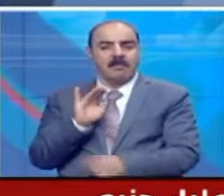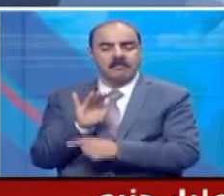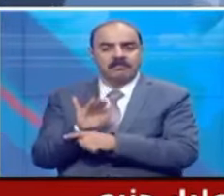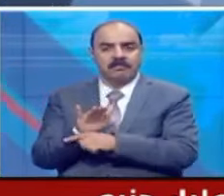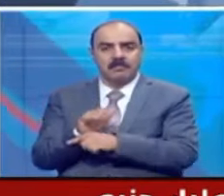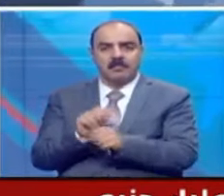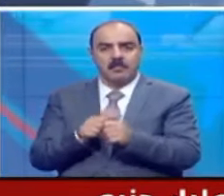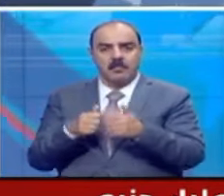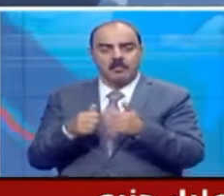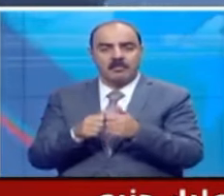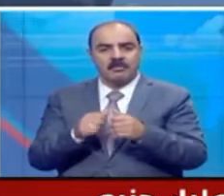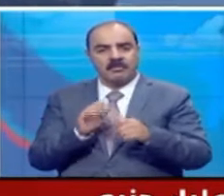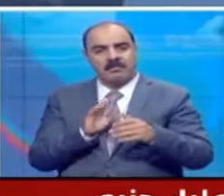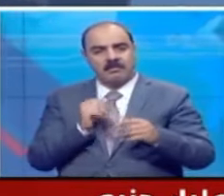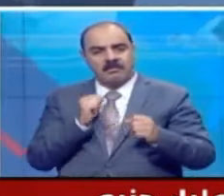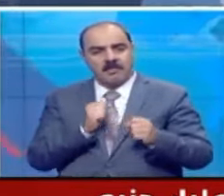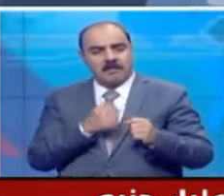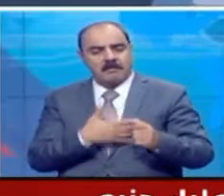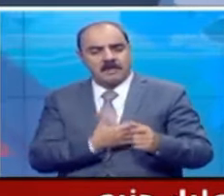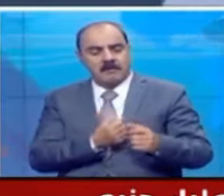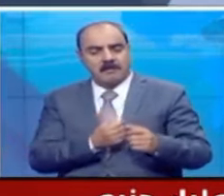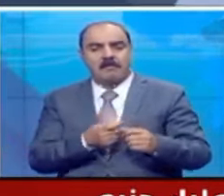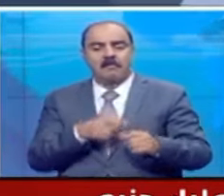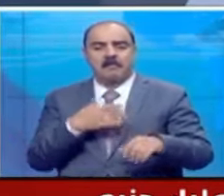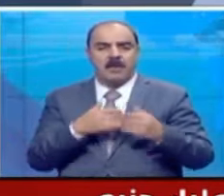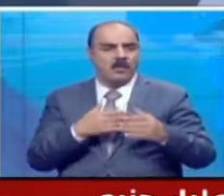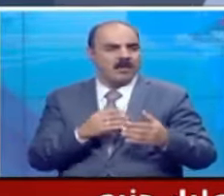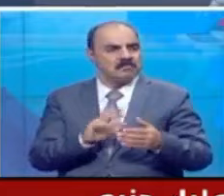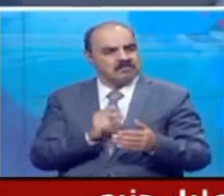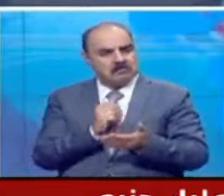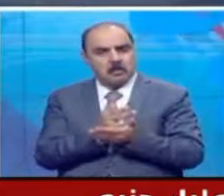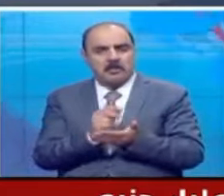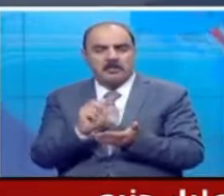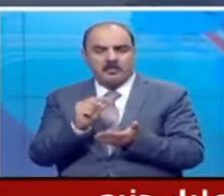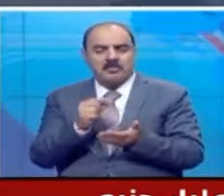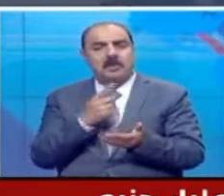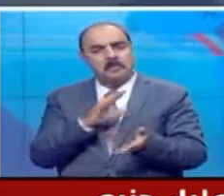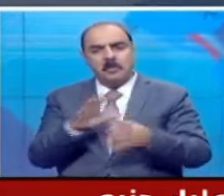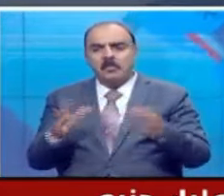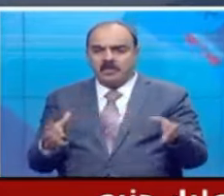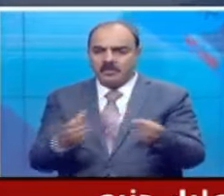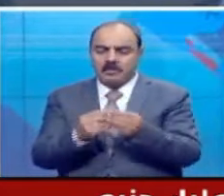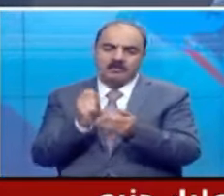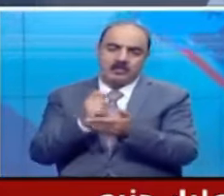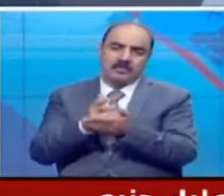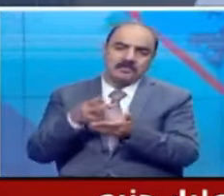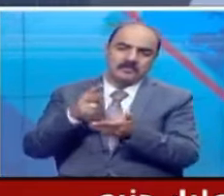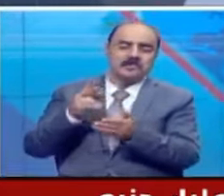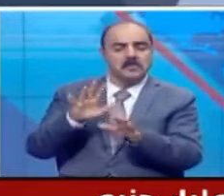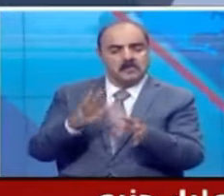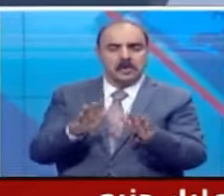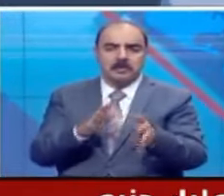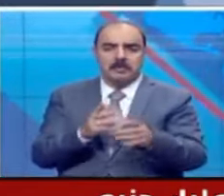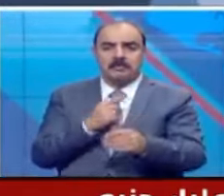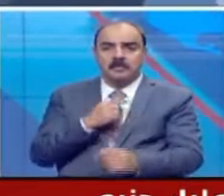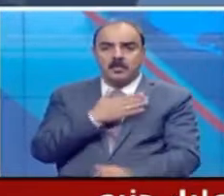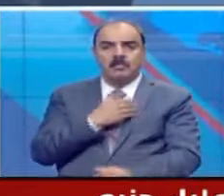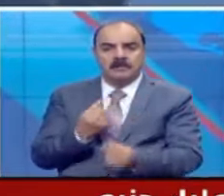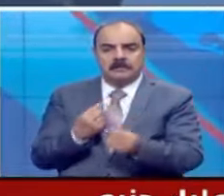والشعور بالأسر المهمشة، وهي أسر في أشد الحاجة خاصة مع وجود